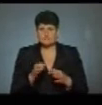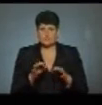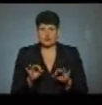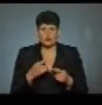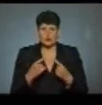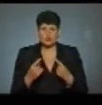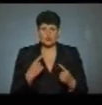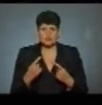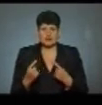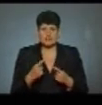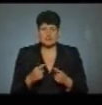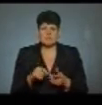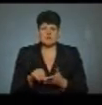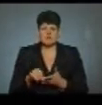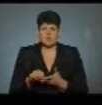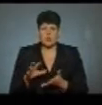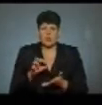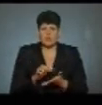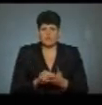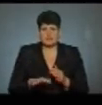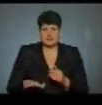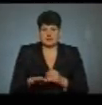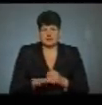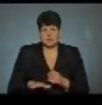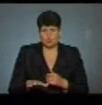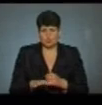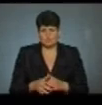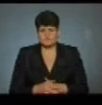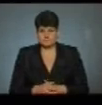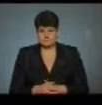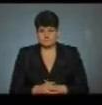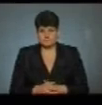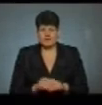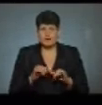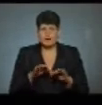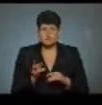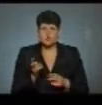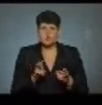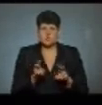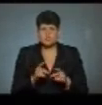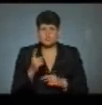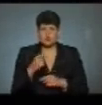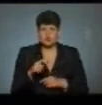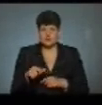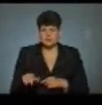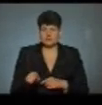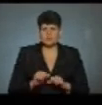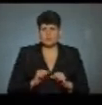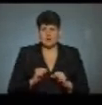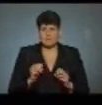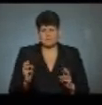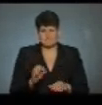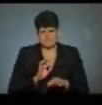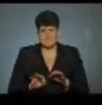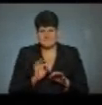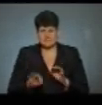представниками окупованих територій та не визнавати самопроголошених Донецьку та Луганську республіки. На акцію тоді прийшли близько 100 осіб, вони намагались підпалити шини,